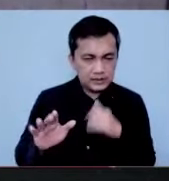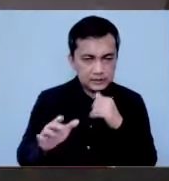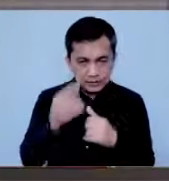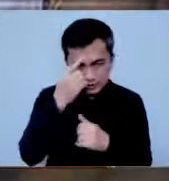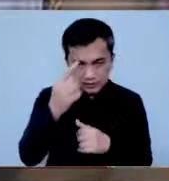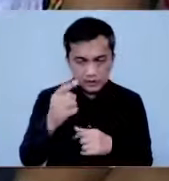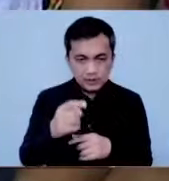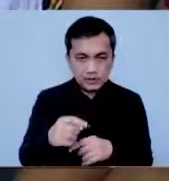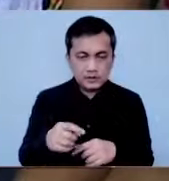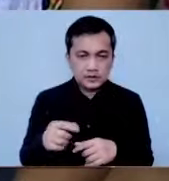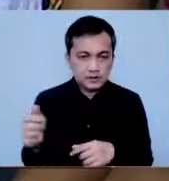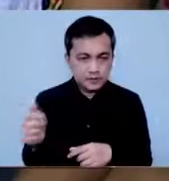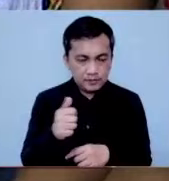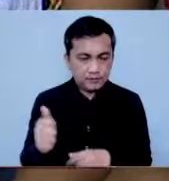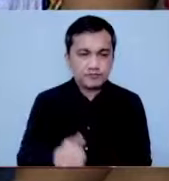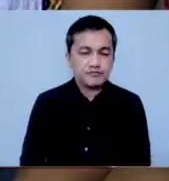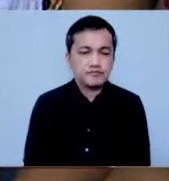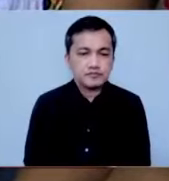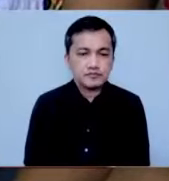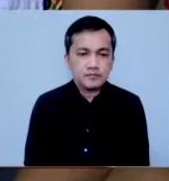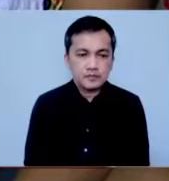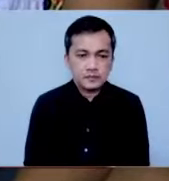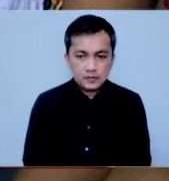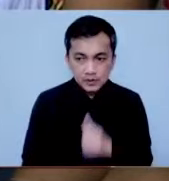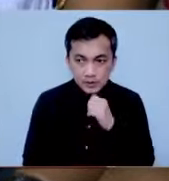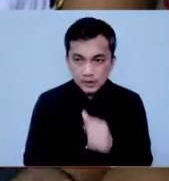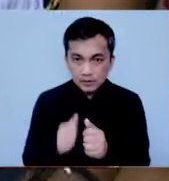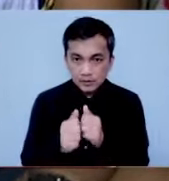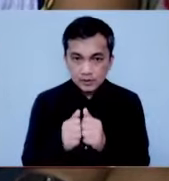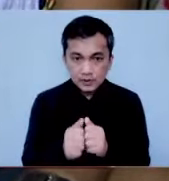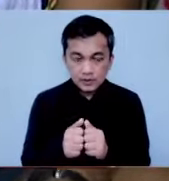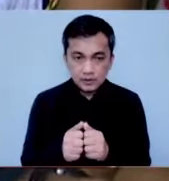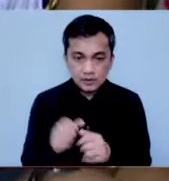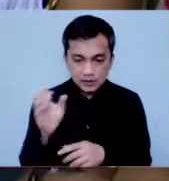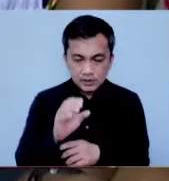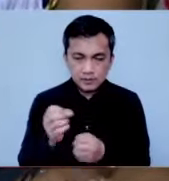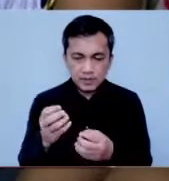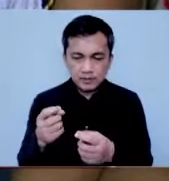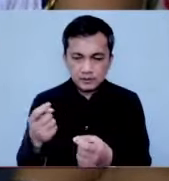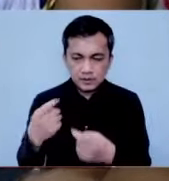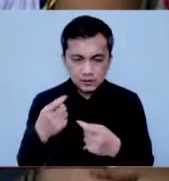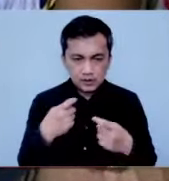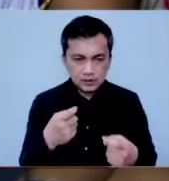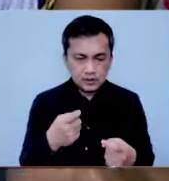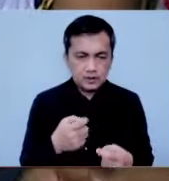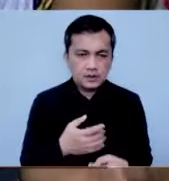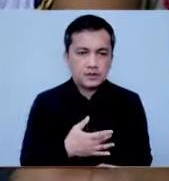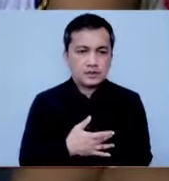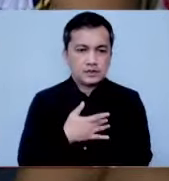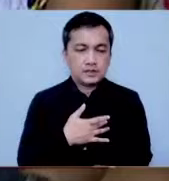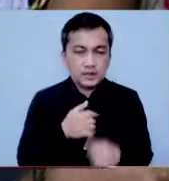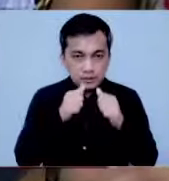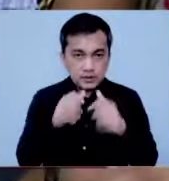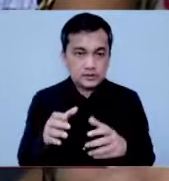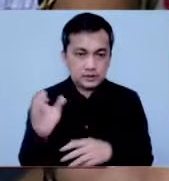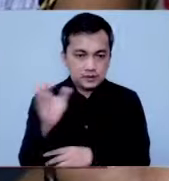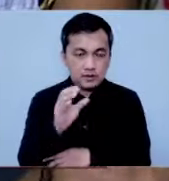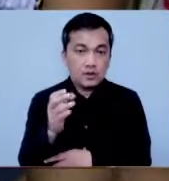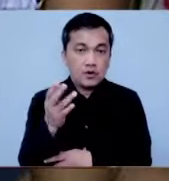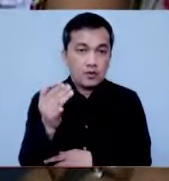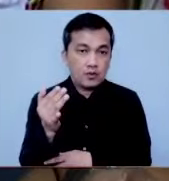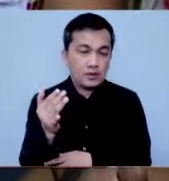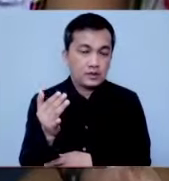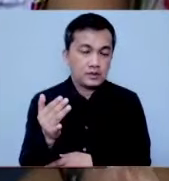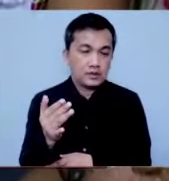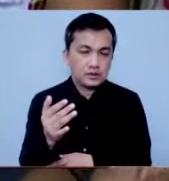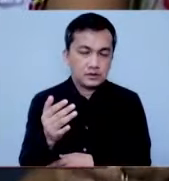biyahe. Di naman po ibig sabihin ng Pasko ay maraming bigayan. Ramdam po namin yung Pasko, yung blessing ng Pasko dahil kay